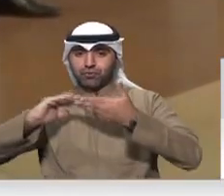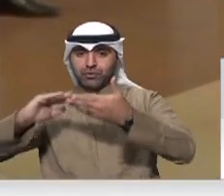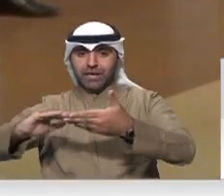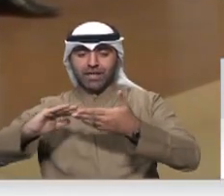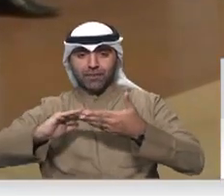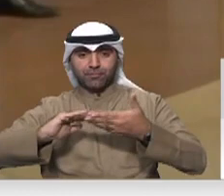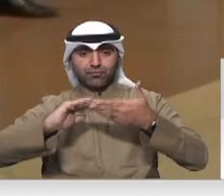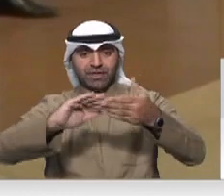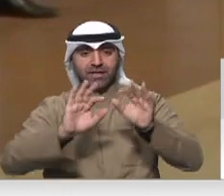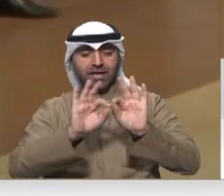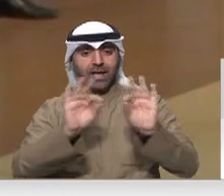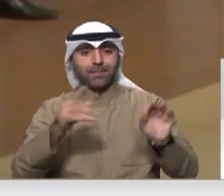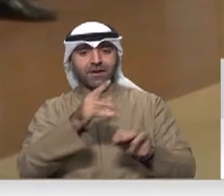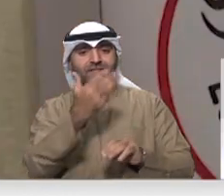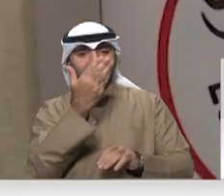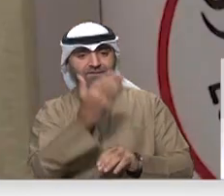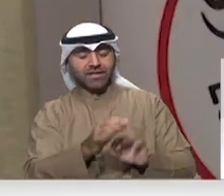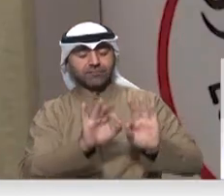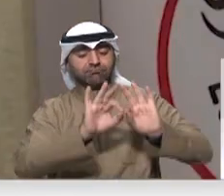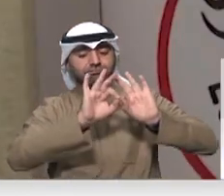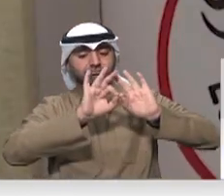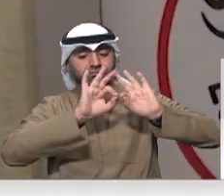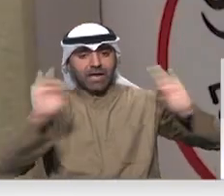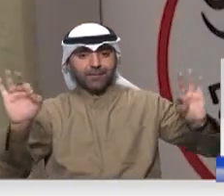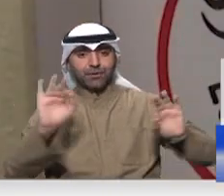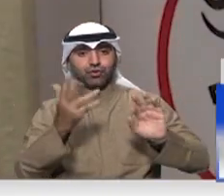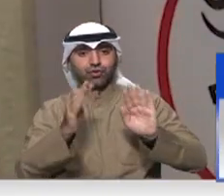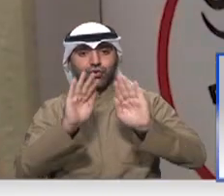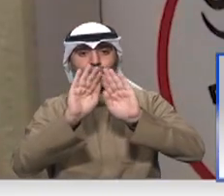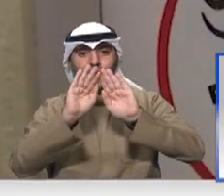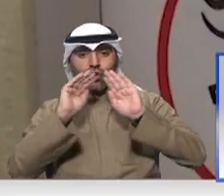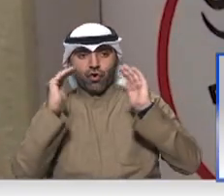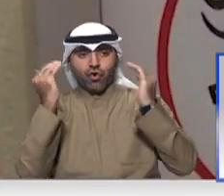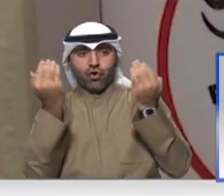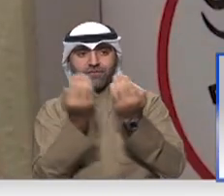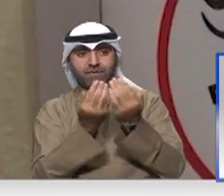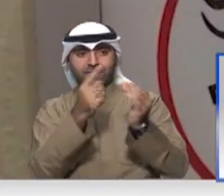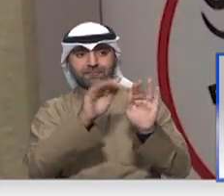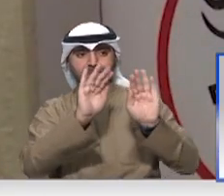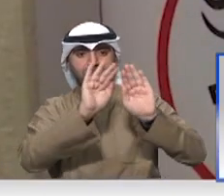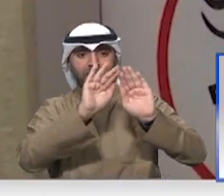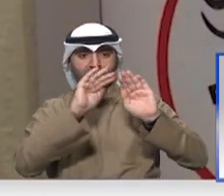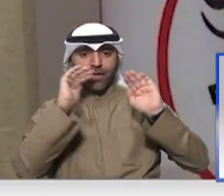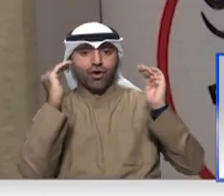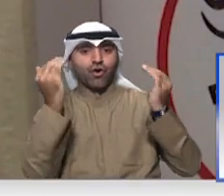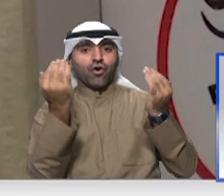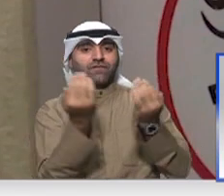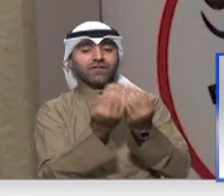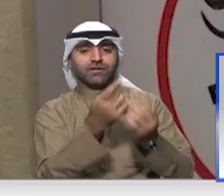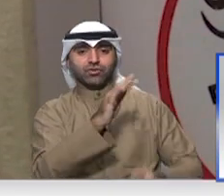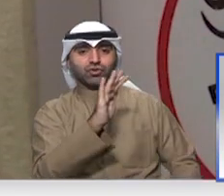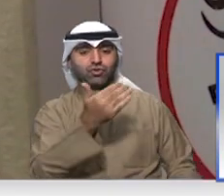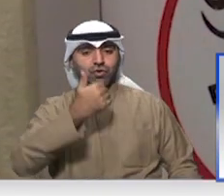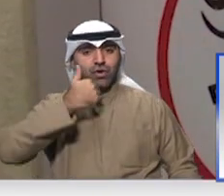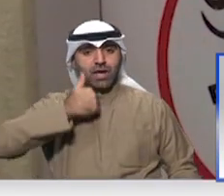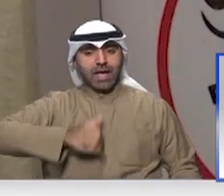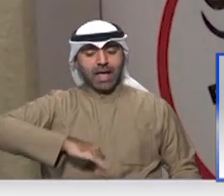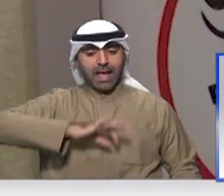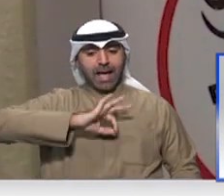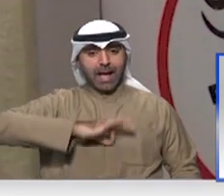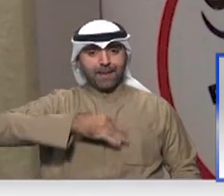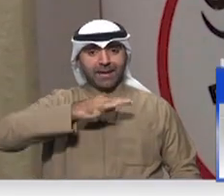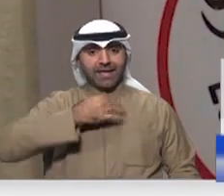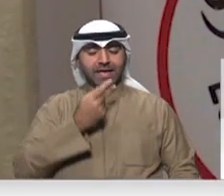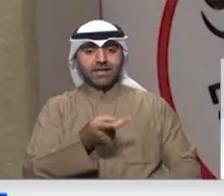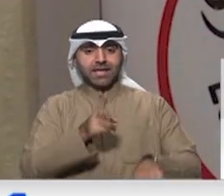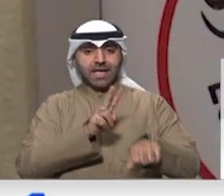للتحاليل. أكثر من 1000 سيدة حامل، فطبعا لازم يبقى فيه مجموعة من الأسرة جاهزة للاستقبال والتعامل مع كافة الحالات، أضف إلى